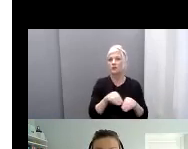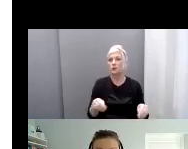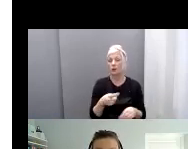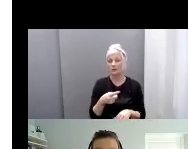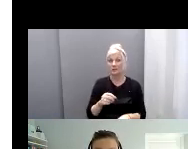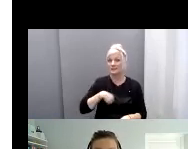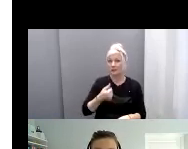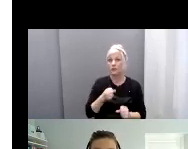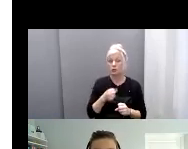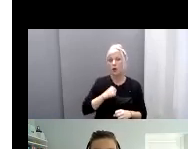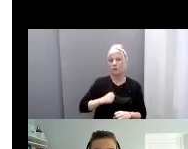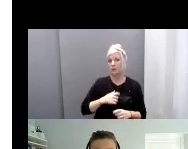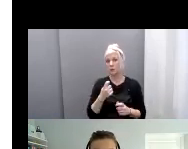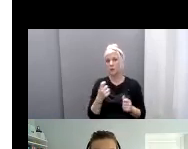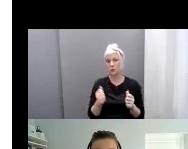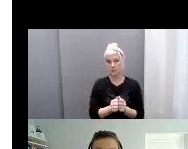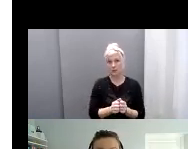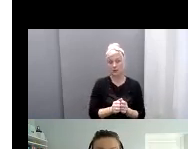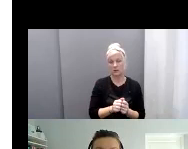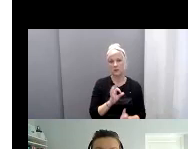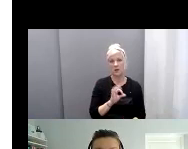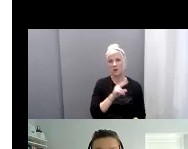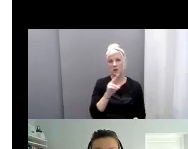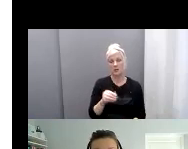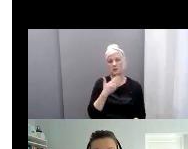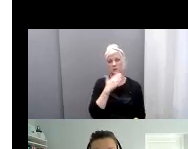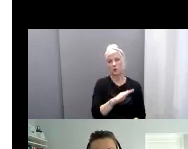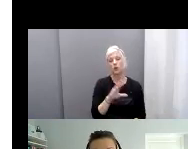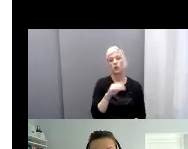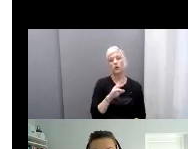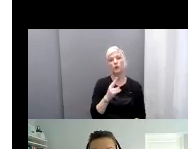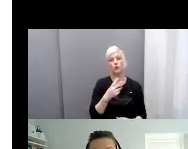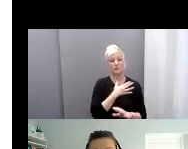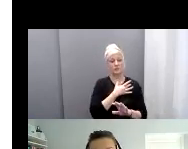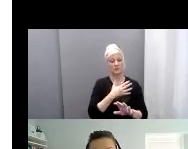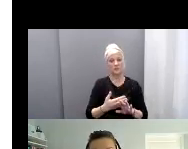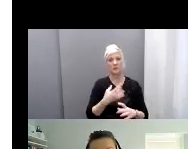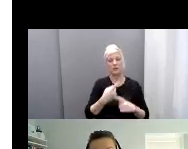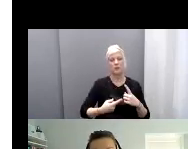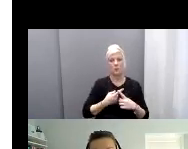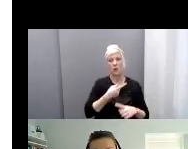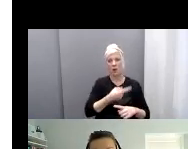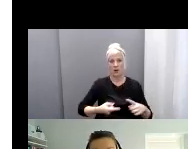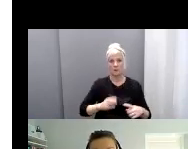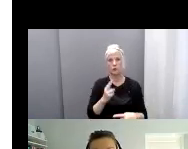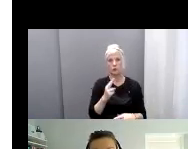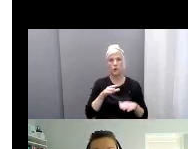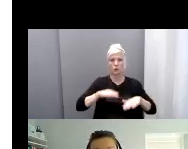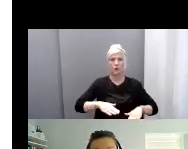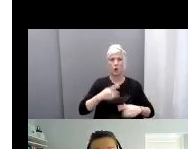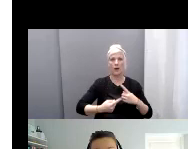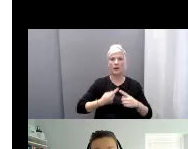Ja, vi har nu 1,5 år på oss kvar i projektet där vi håller på